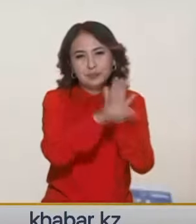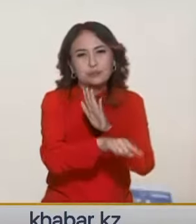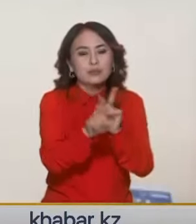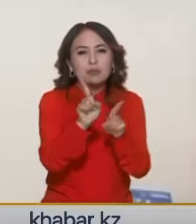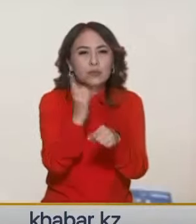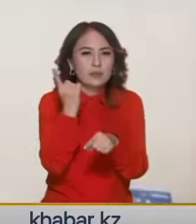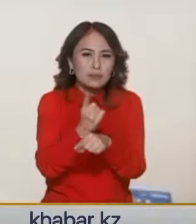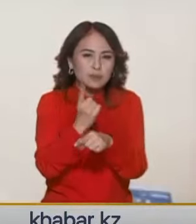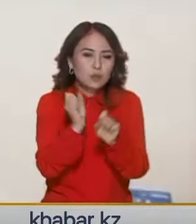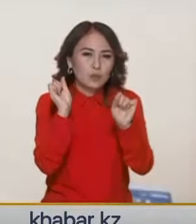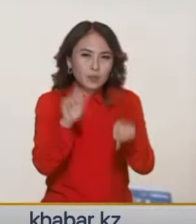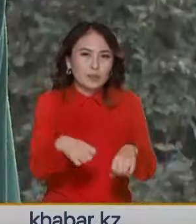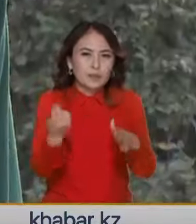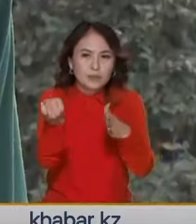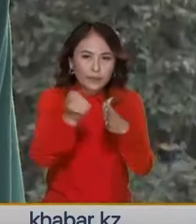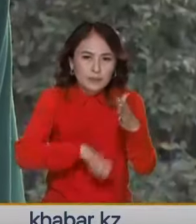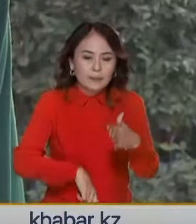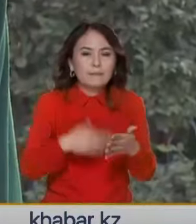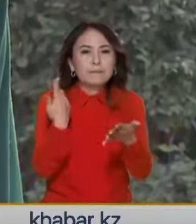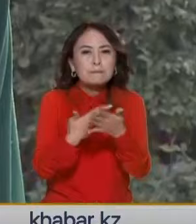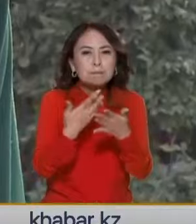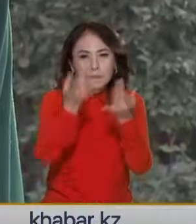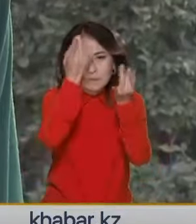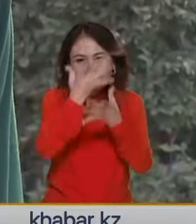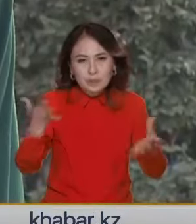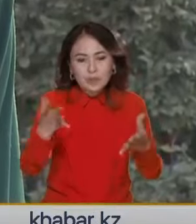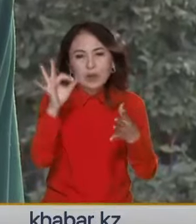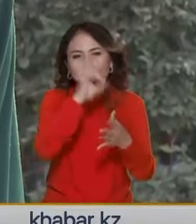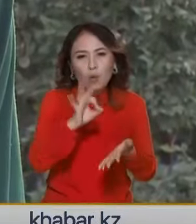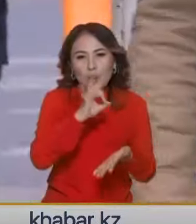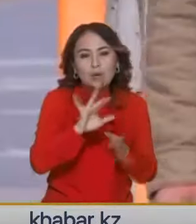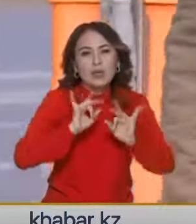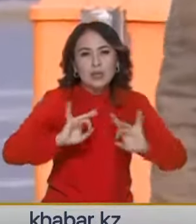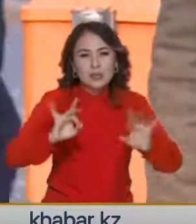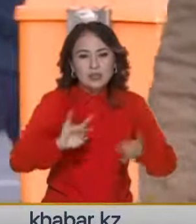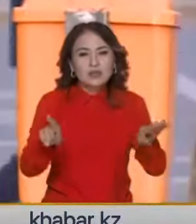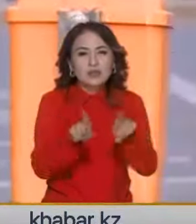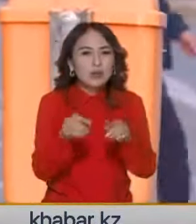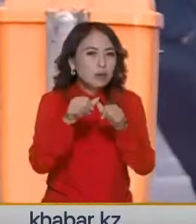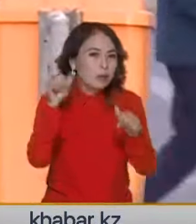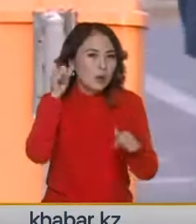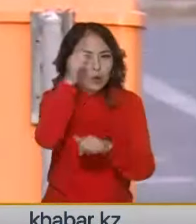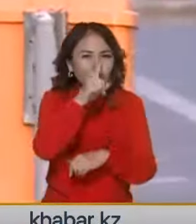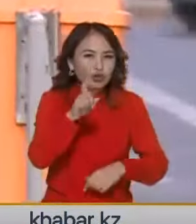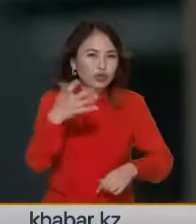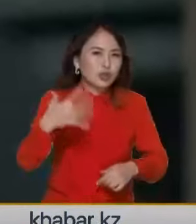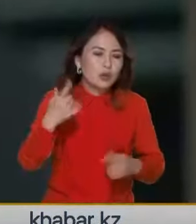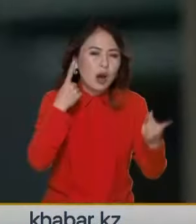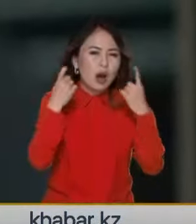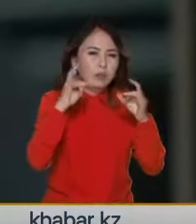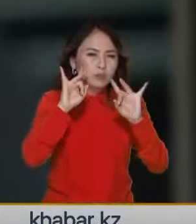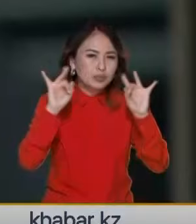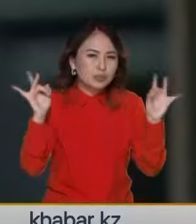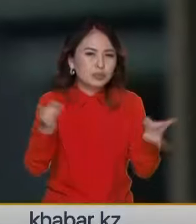қол жеткізуін бұғаттауға болады. Мәдениет және ақпарат министрлігінің мәлімдеуінше, ағымдағы жылы желіде 150-ден астам ақпарат